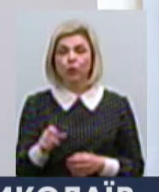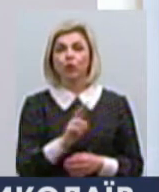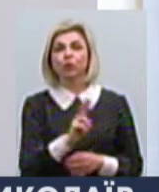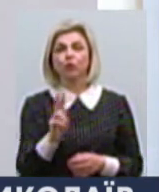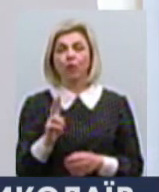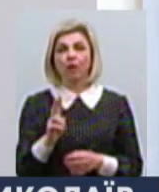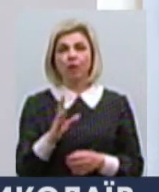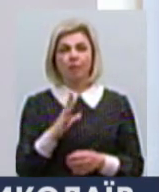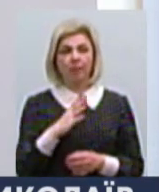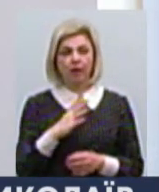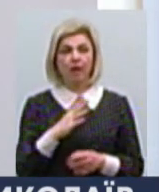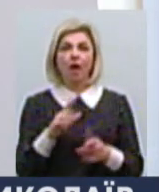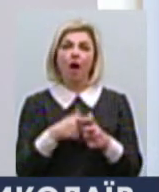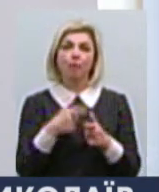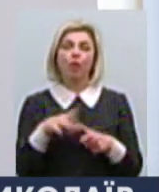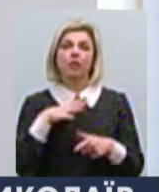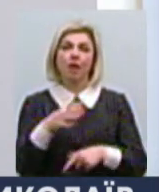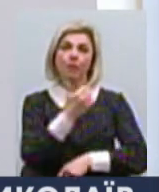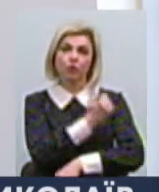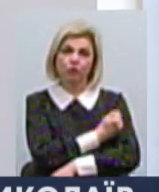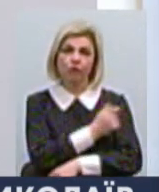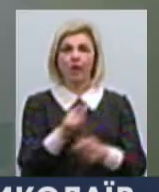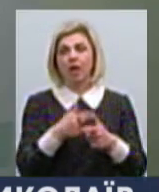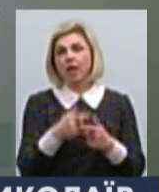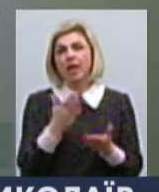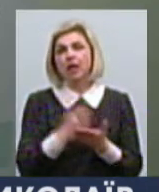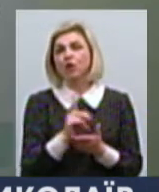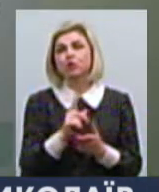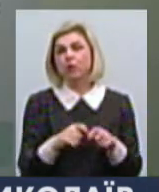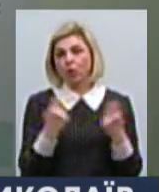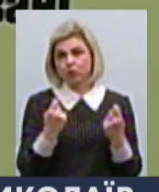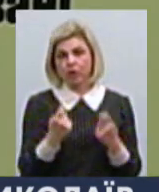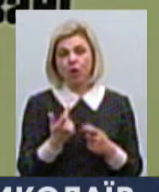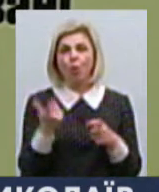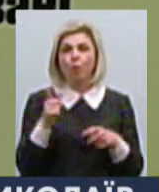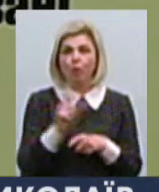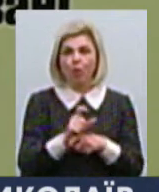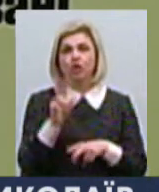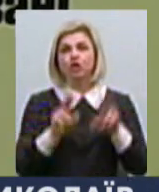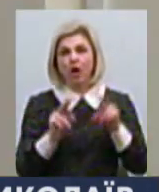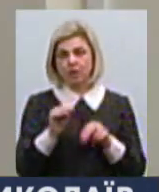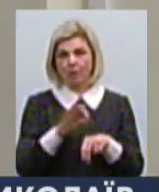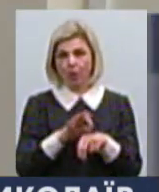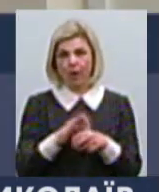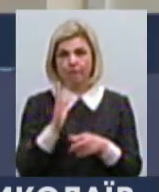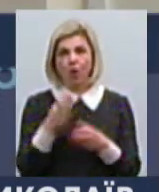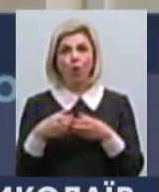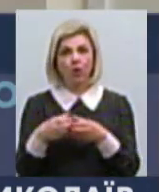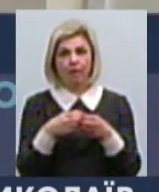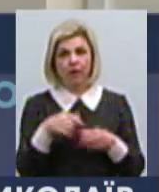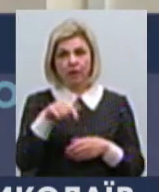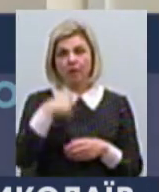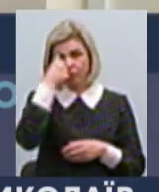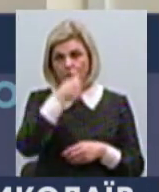були або не щеплені, або щеплені, як правило, з порушеннями. Найбільше шансів захворіти у колективі. В цьому році захворіло 47